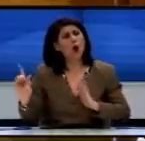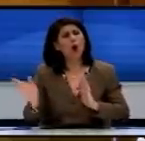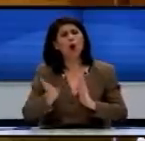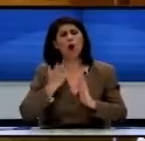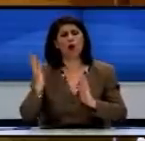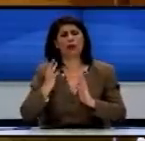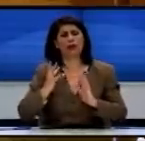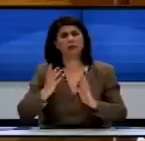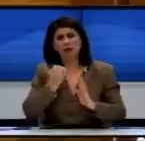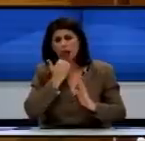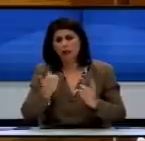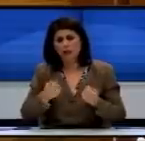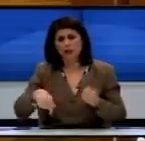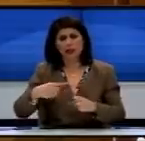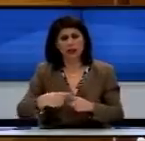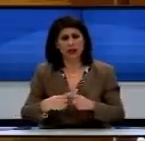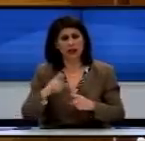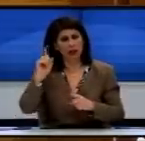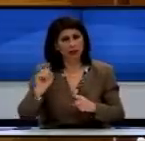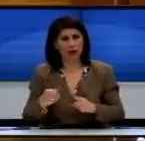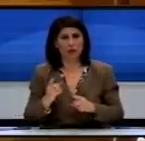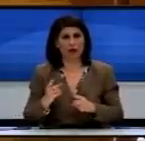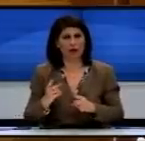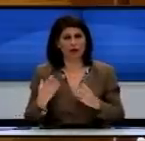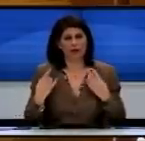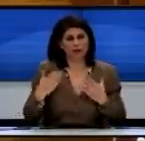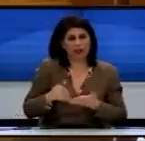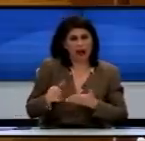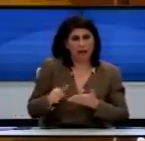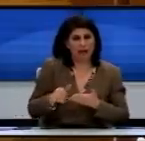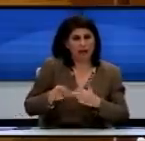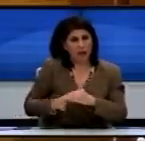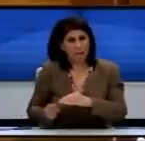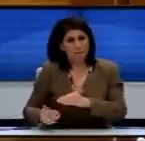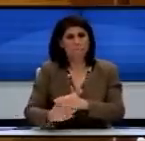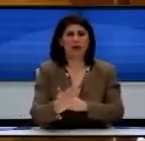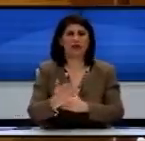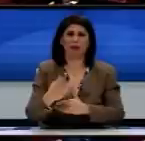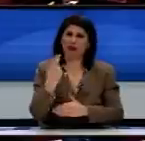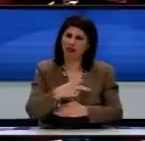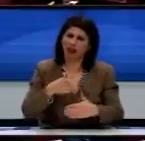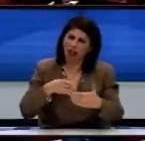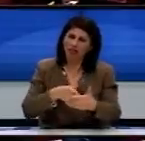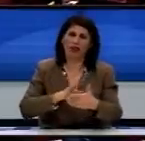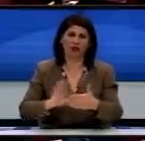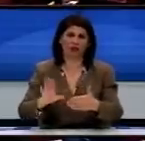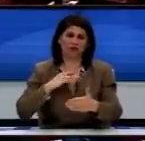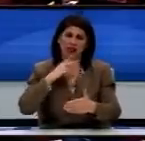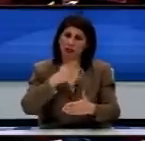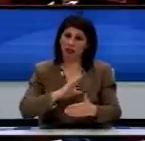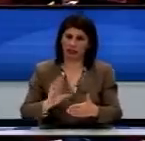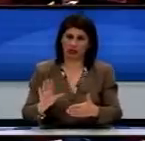τα οποία μπορεί να συμβαίνουν στον τόπο, ενδεχομένως για να ξεφύγετε μέσα από τα δικά σας αδιέξοδα. Δεν θα